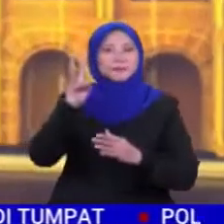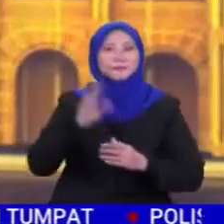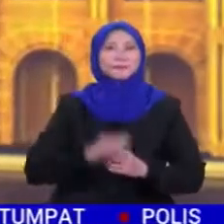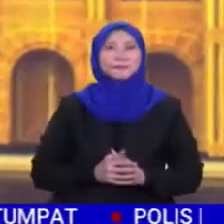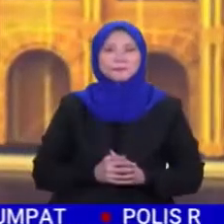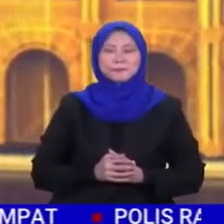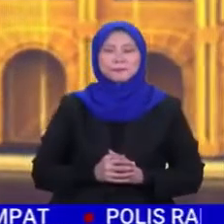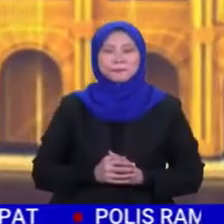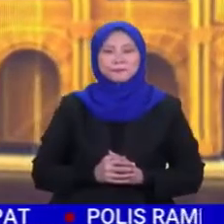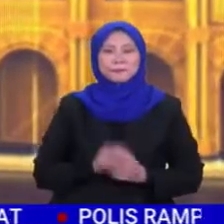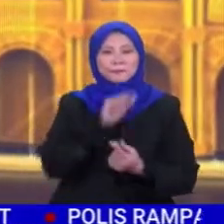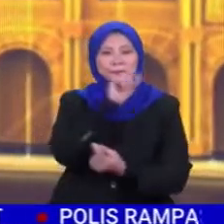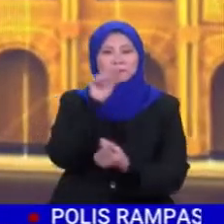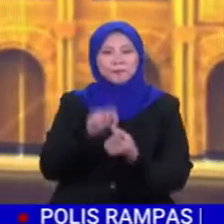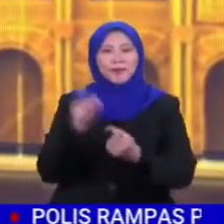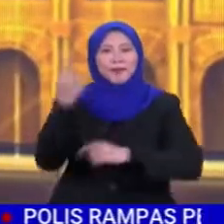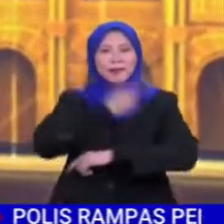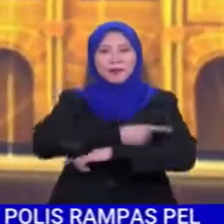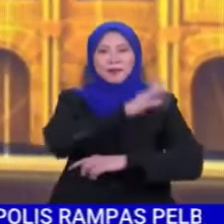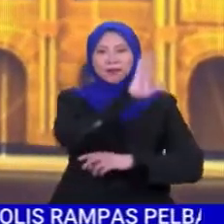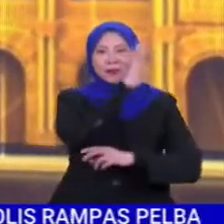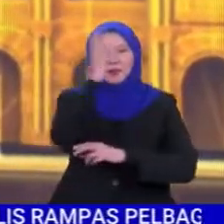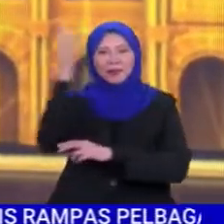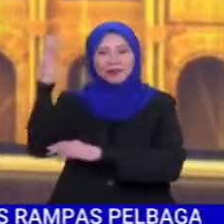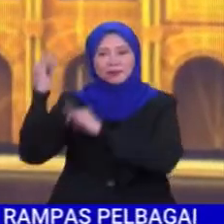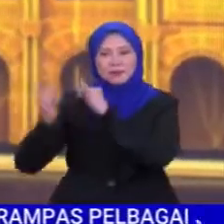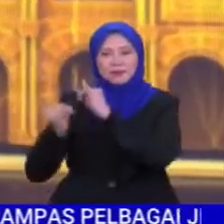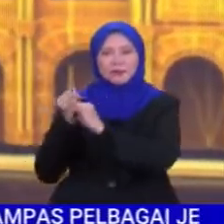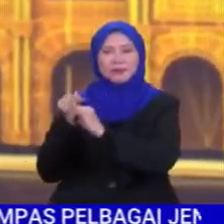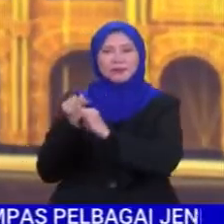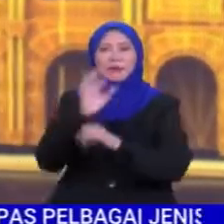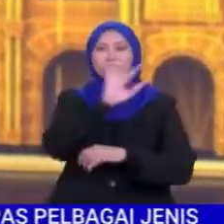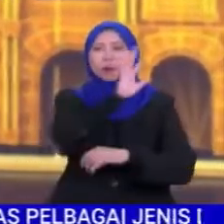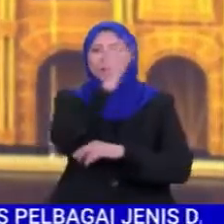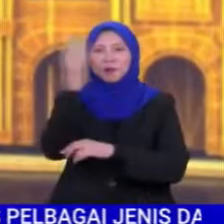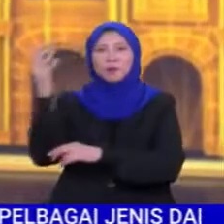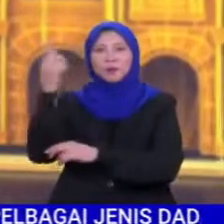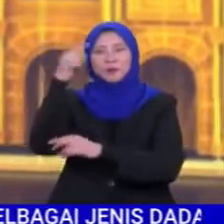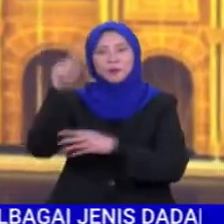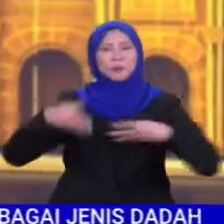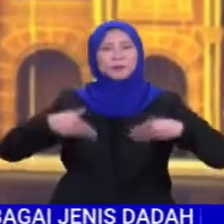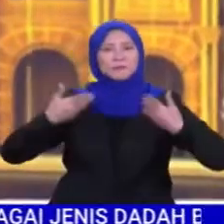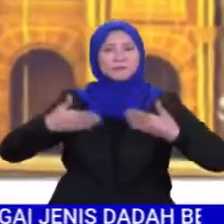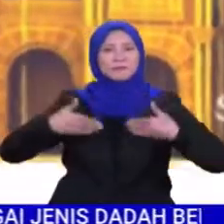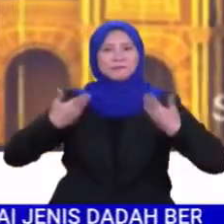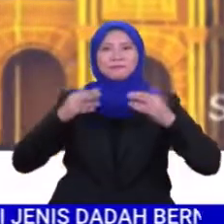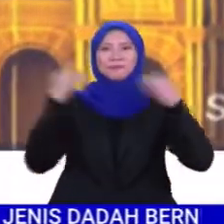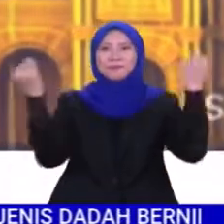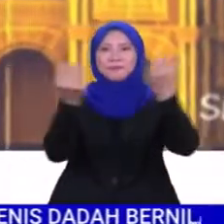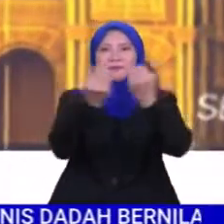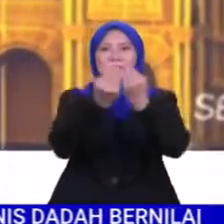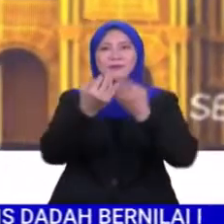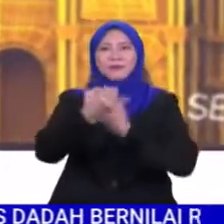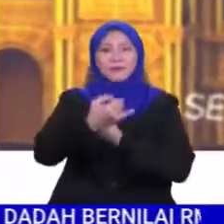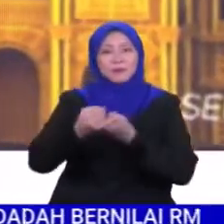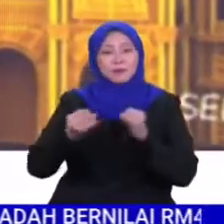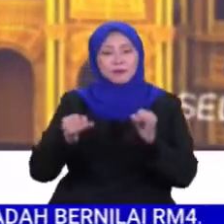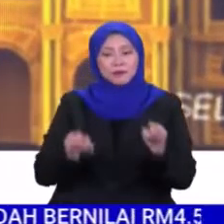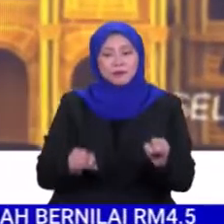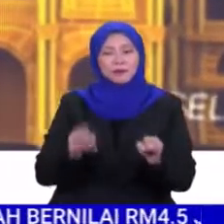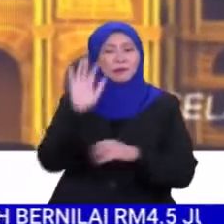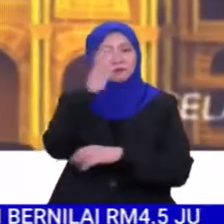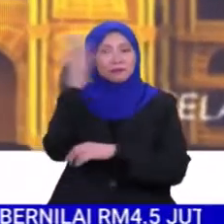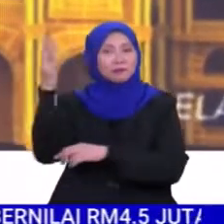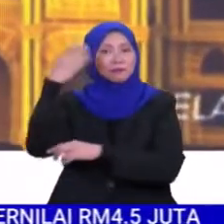Hai by bacaan dengan tema hari hutan antar bangsa yaitu hutan untuk kesejahteraan masyarakat jabatan hutan Negeri Perlis